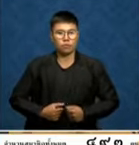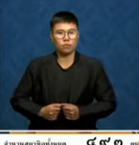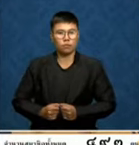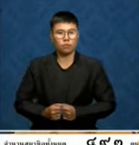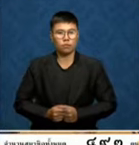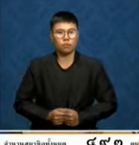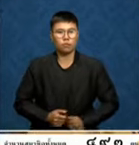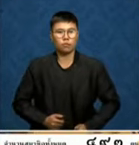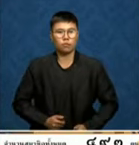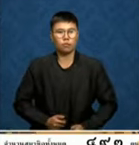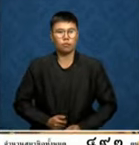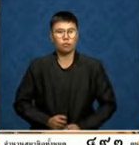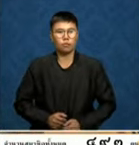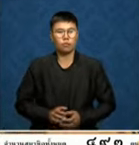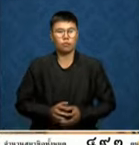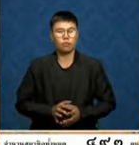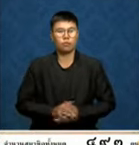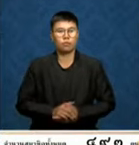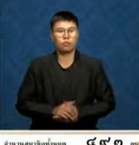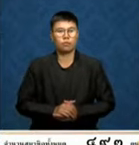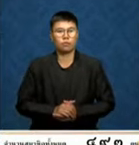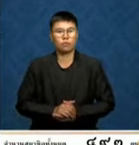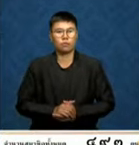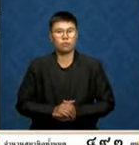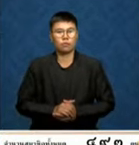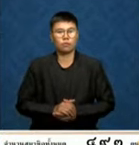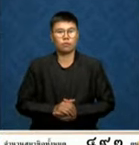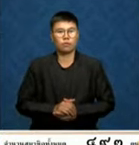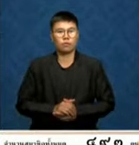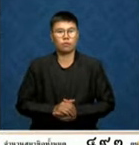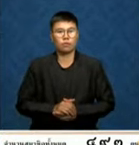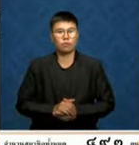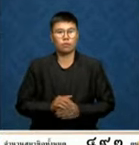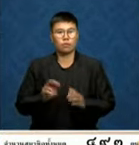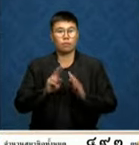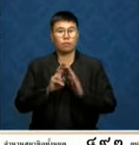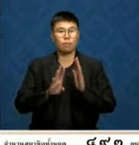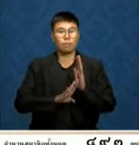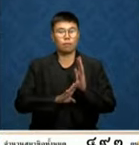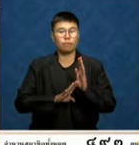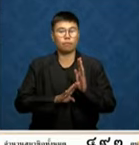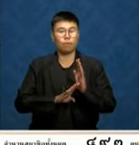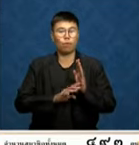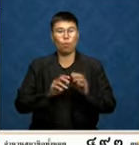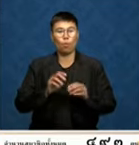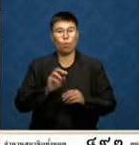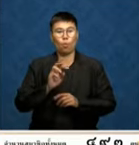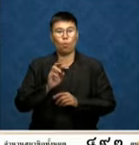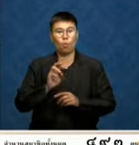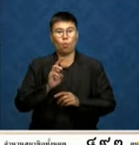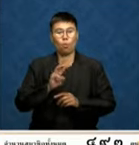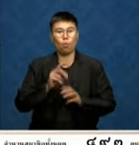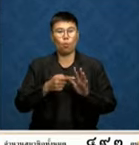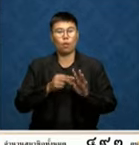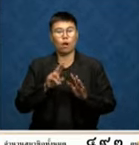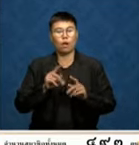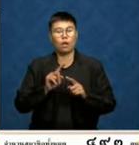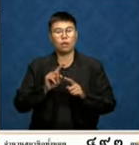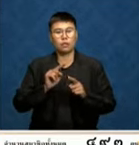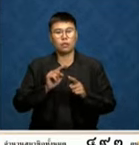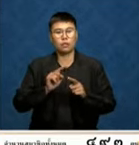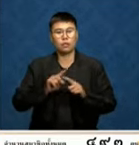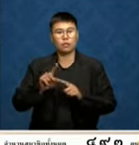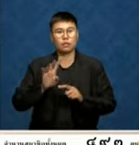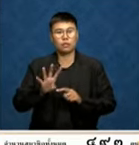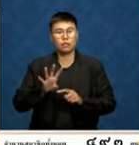ครับต่อไปเป็นระเบียบวาระที่4ครับเรื่องที่คณะกรรมการพิจารณาเสร็จ